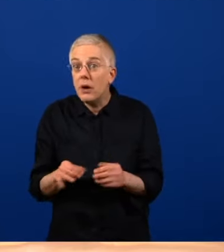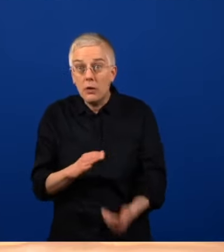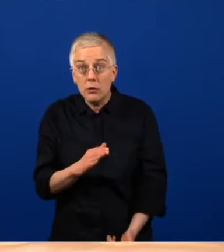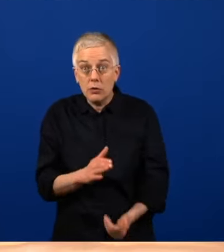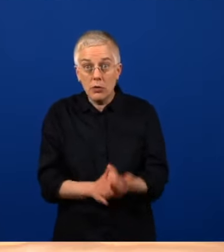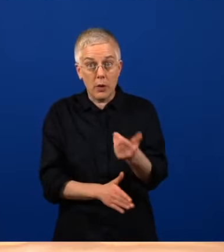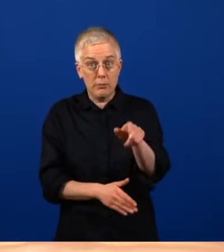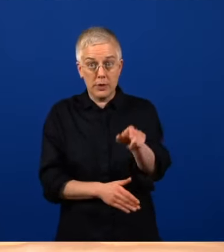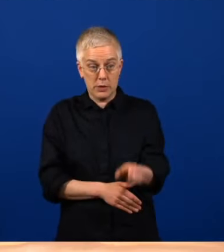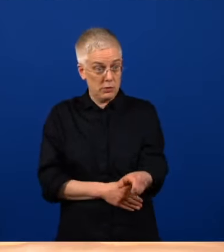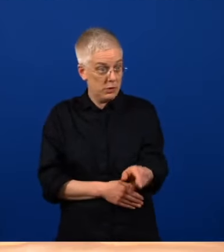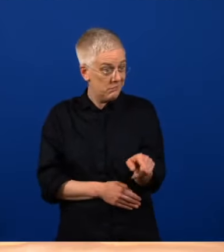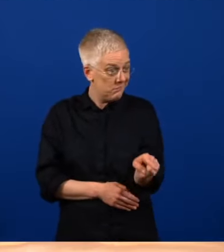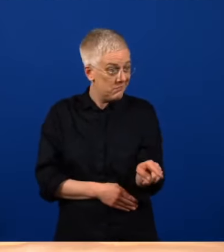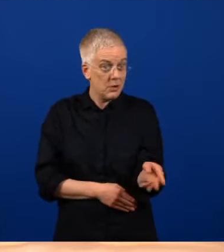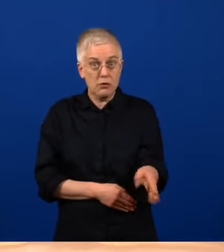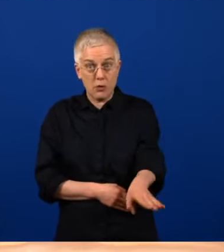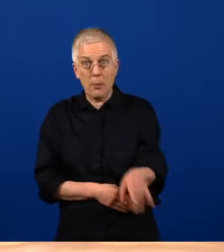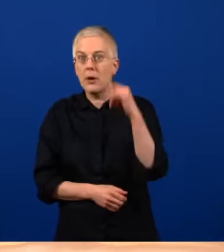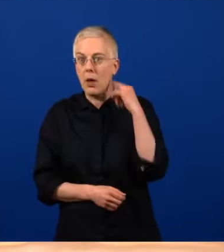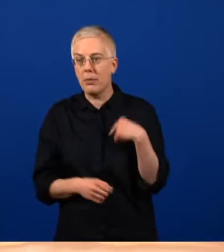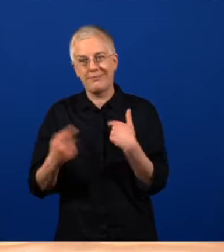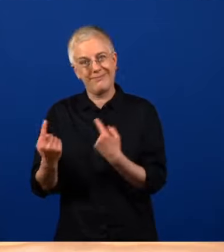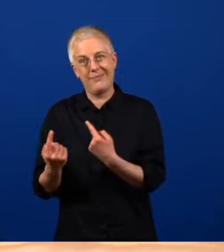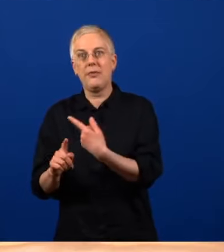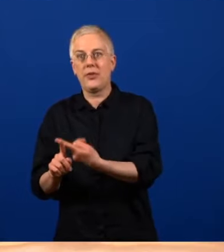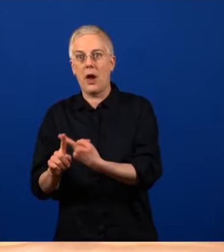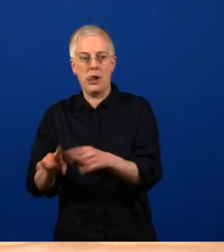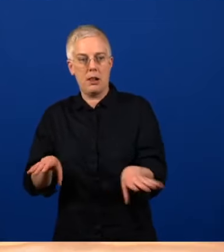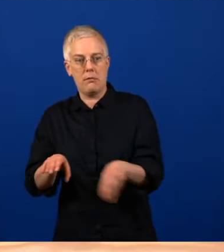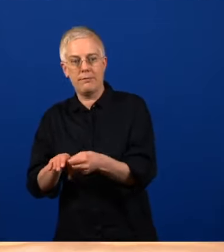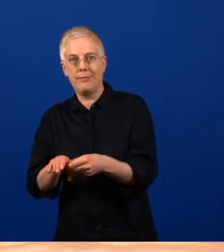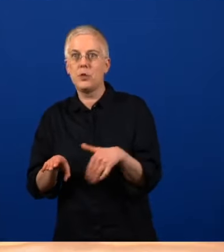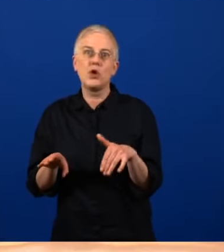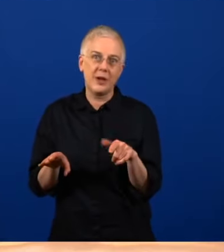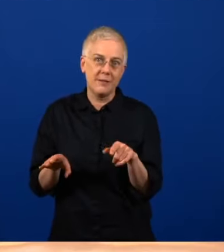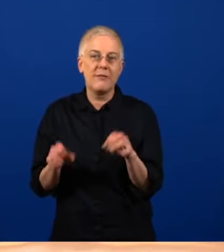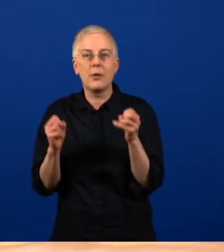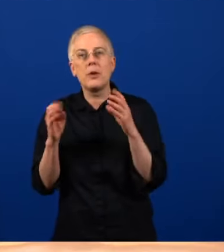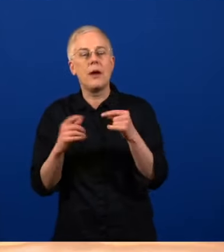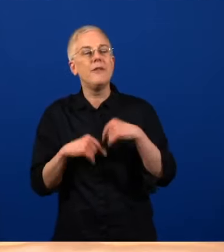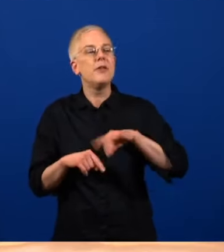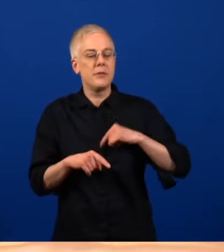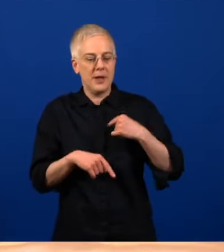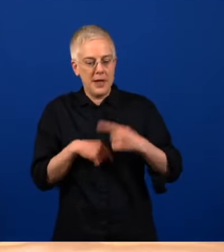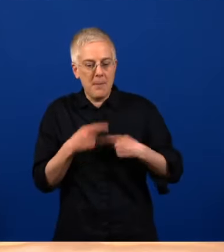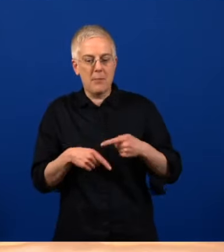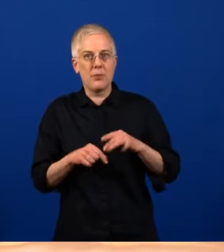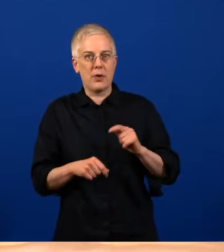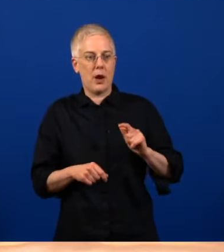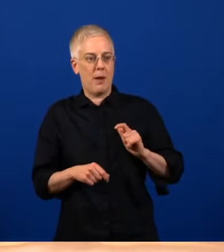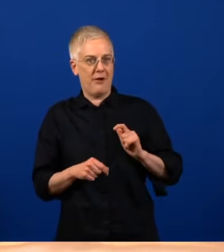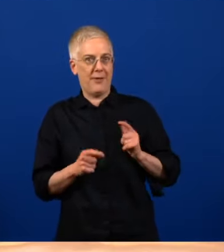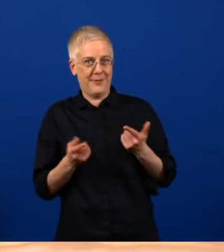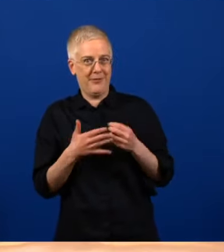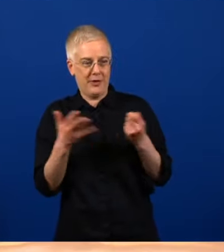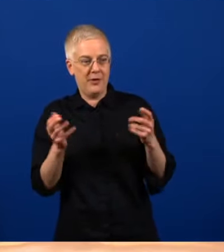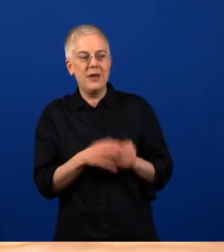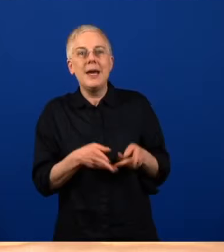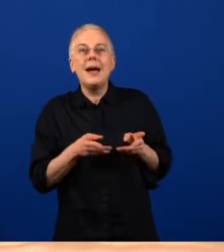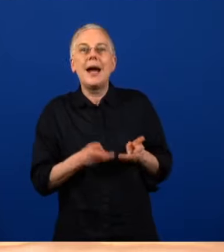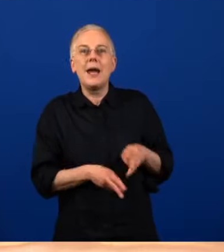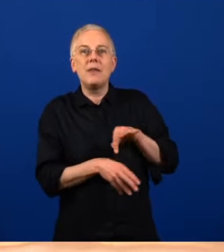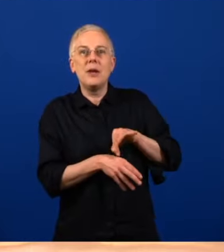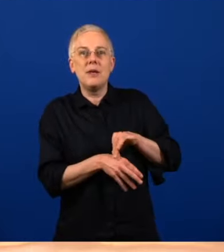er noch nicht zu den heute veröffentlichten zählt, weil wir ja immer die Überprüfung durch die Rechtsmedizin vorschalten, bevor